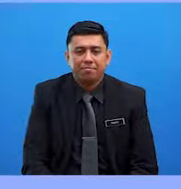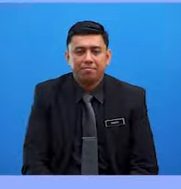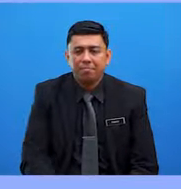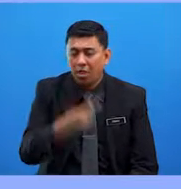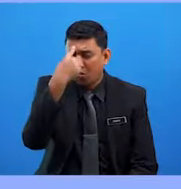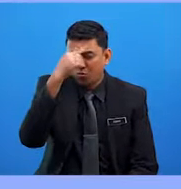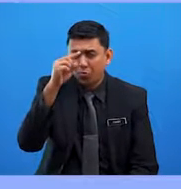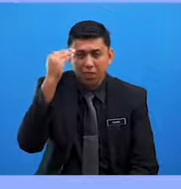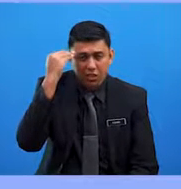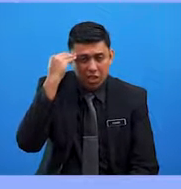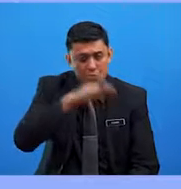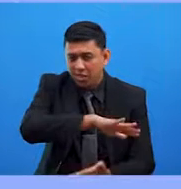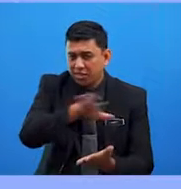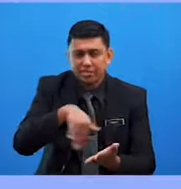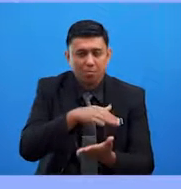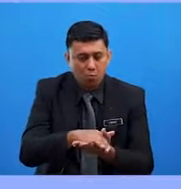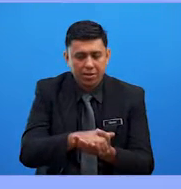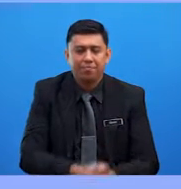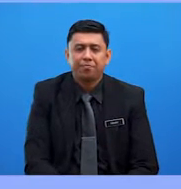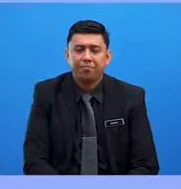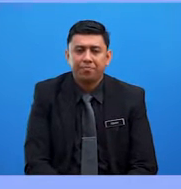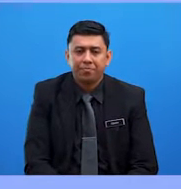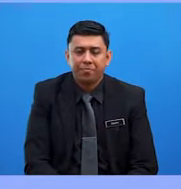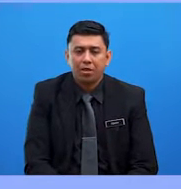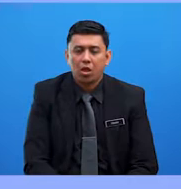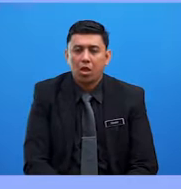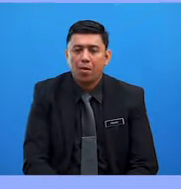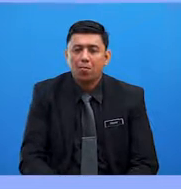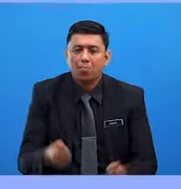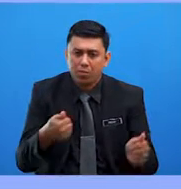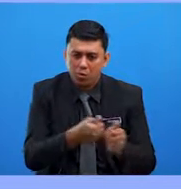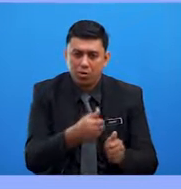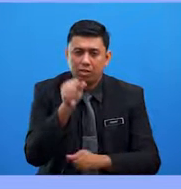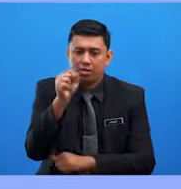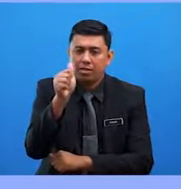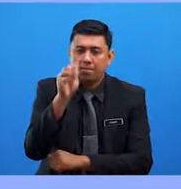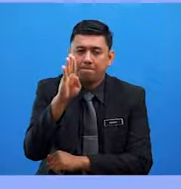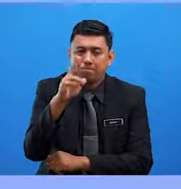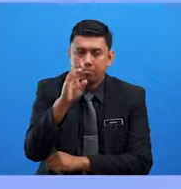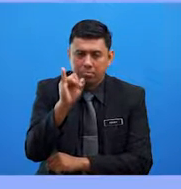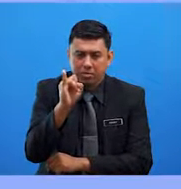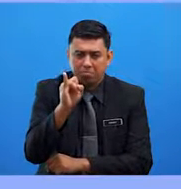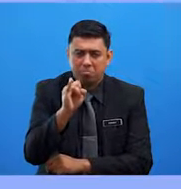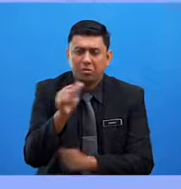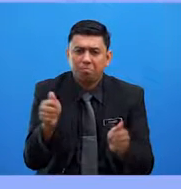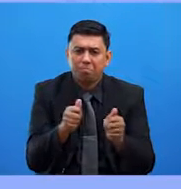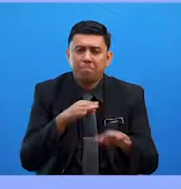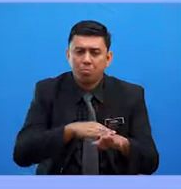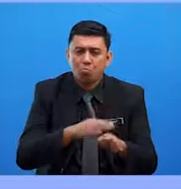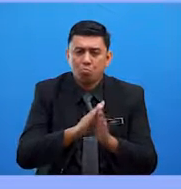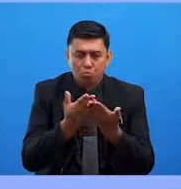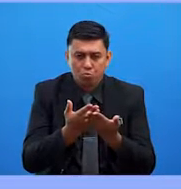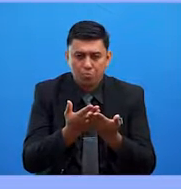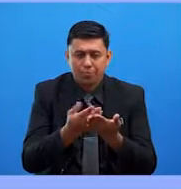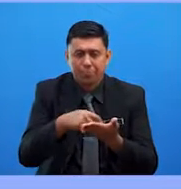Untuk pengetahuan pelajar semua, menurut Sabri Haji Husin di dalam buku penulisan beliau bertajuk Pengenalan